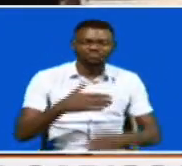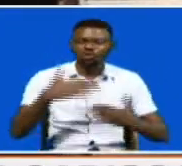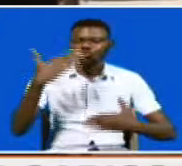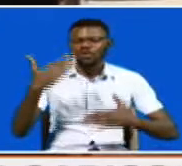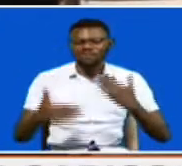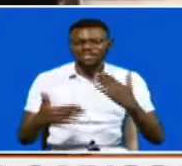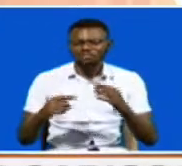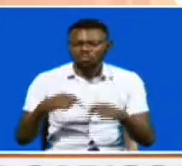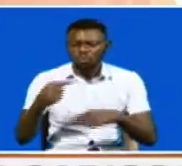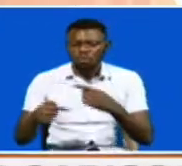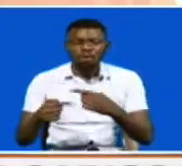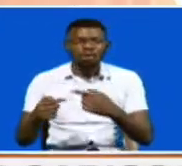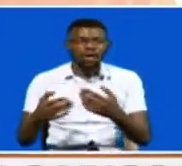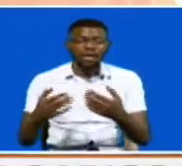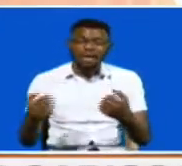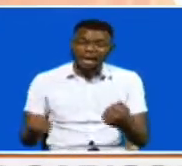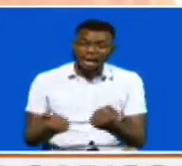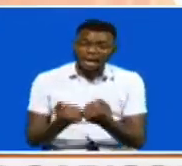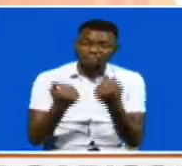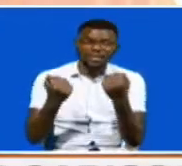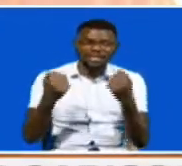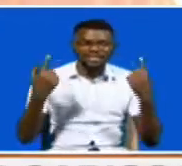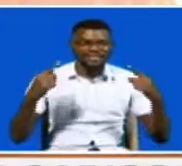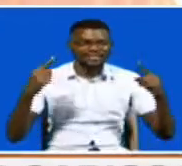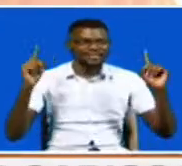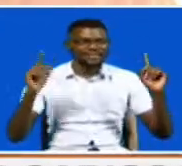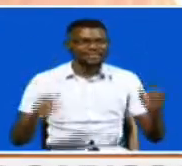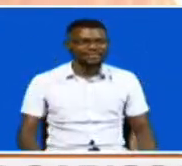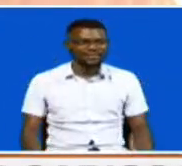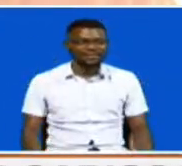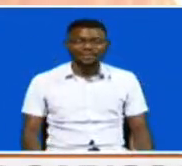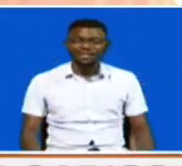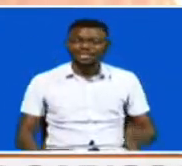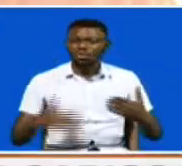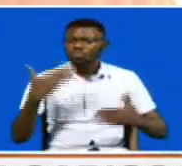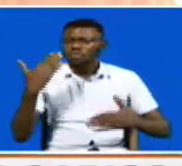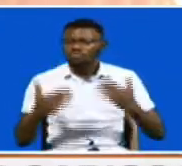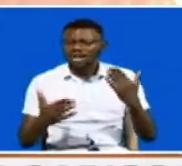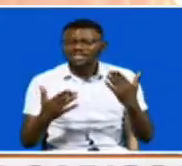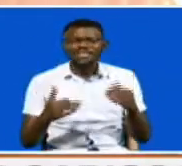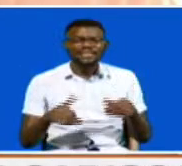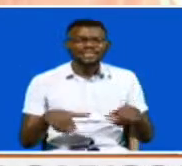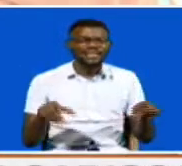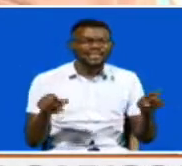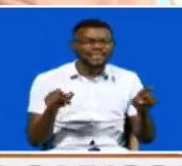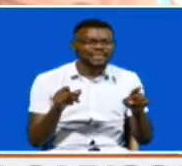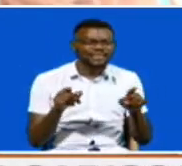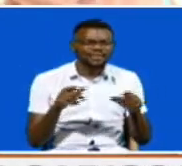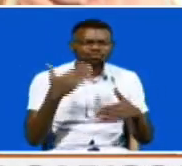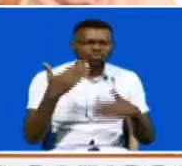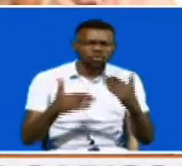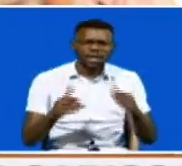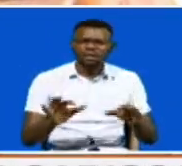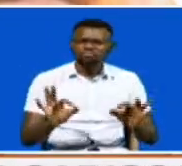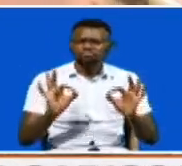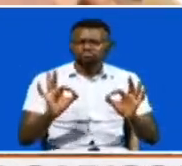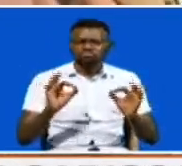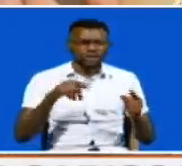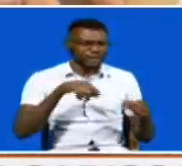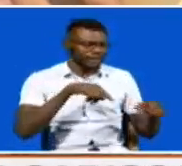kikuu endapo atapata alama nzuri. Na sio chuo kikuu tu, chuo kikuu ambacho ni chaguo